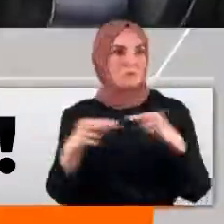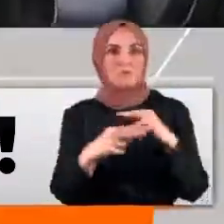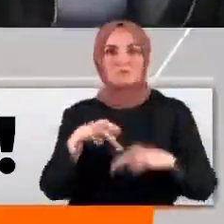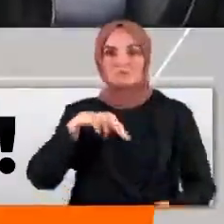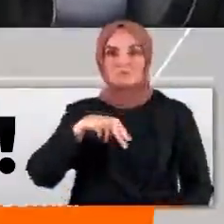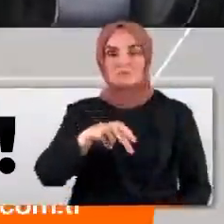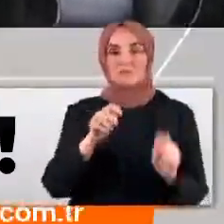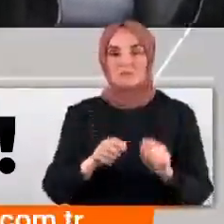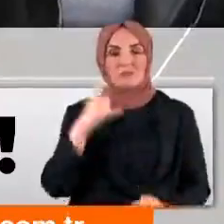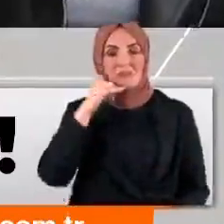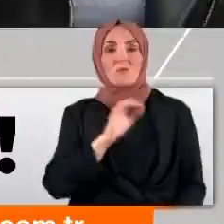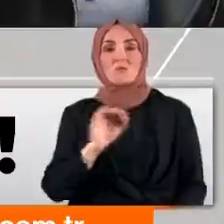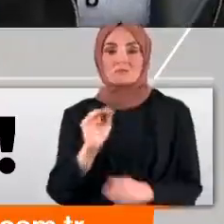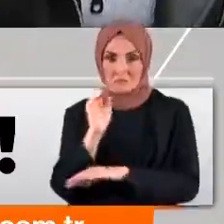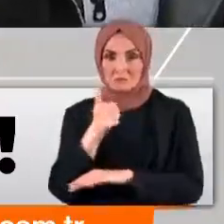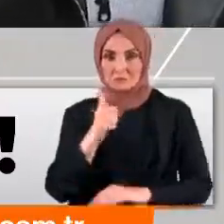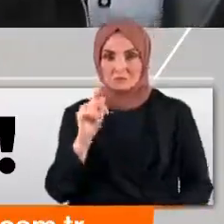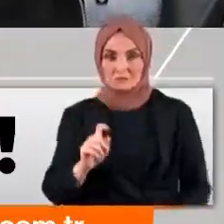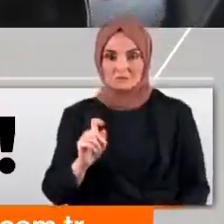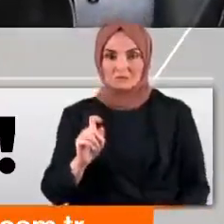telefonsuz yaşayabilir mi